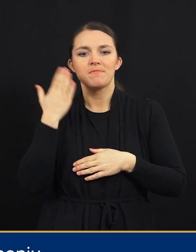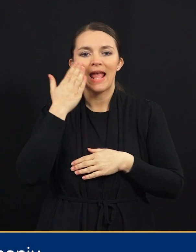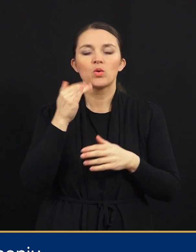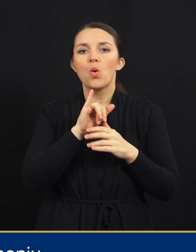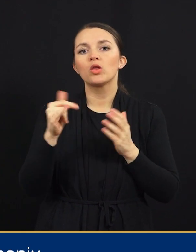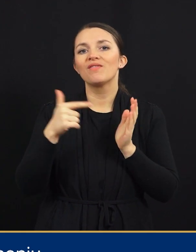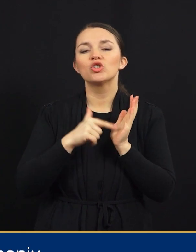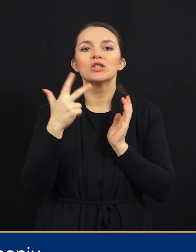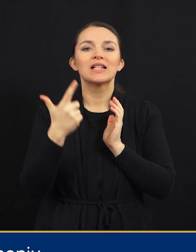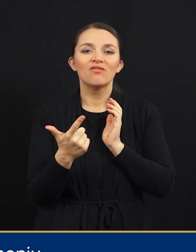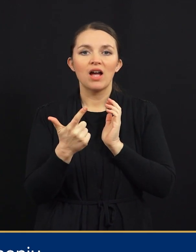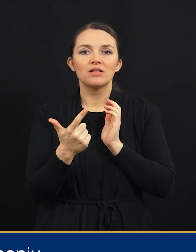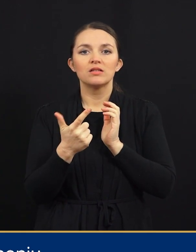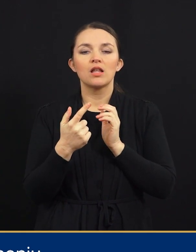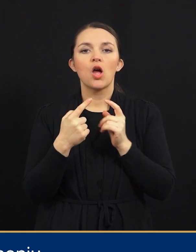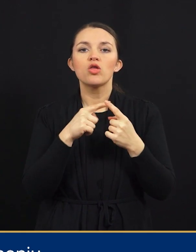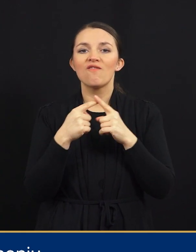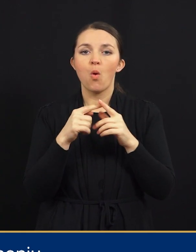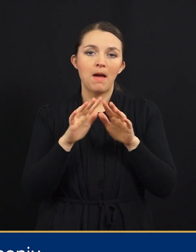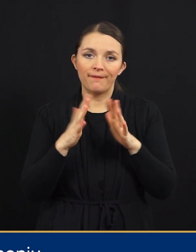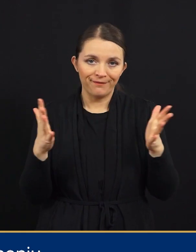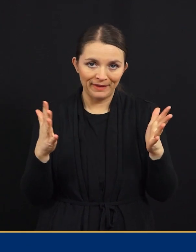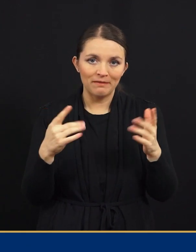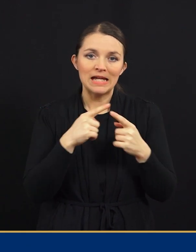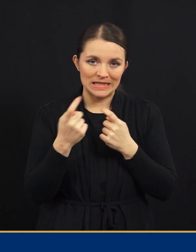letu 2023 dvoma ni.